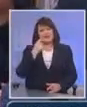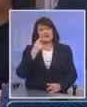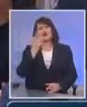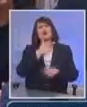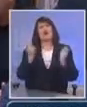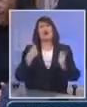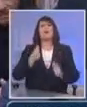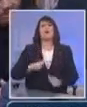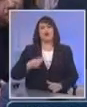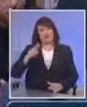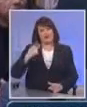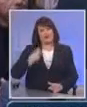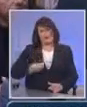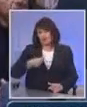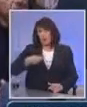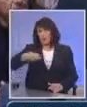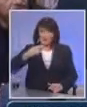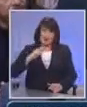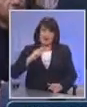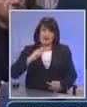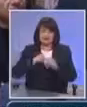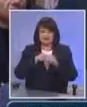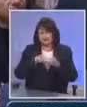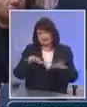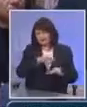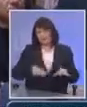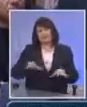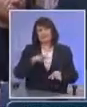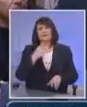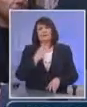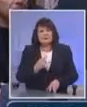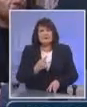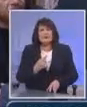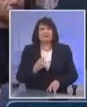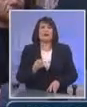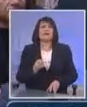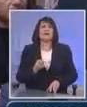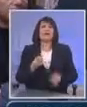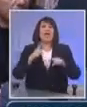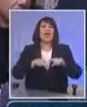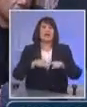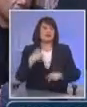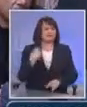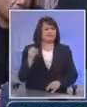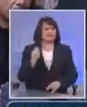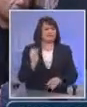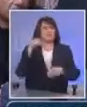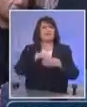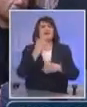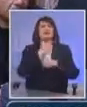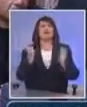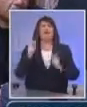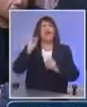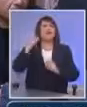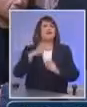οποία αρχίζει να απλώνεται και σε άλλες περιοχές της Ελλάδος και οι Έλληνες να αρνούνται την παρουσία